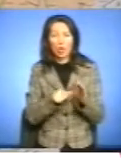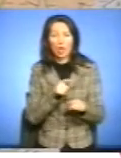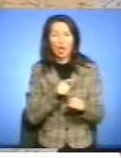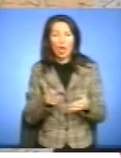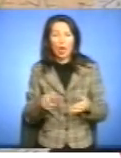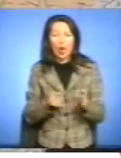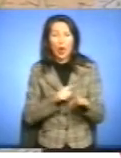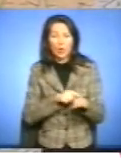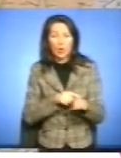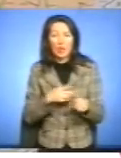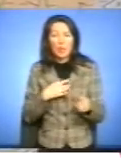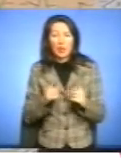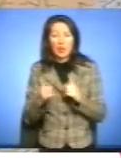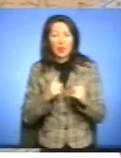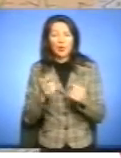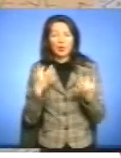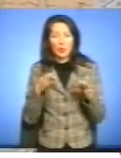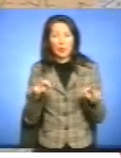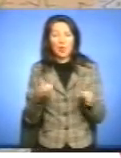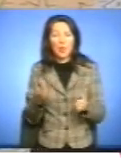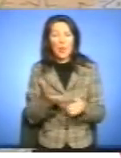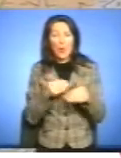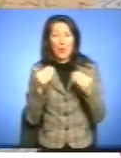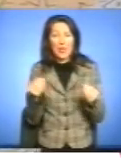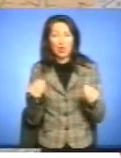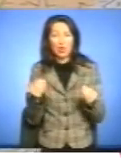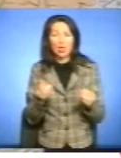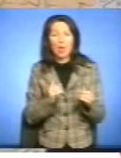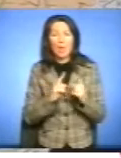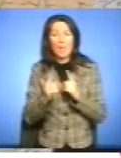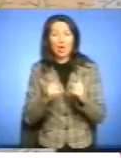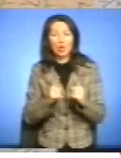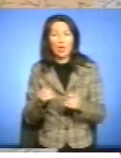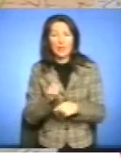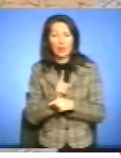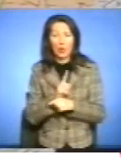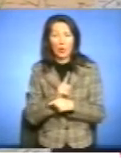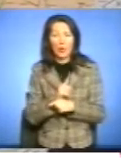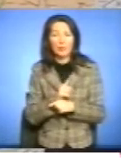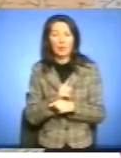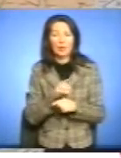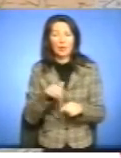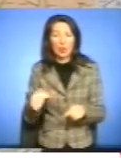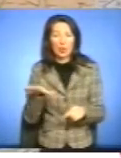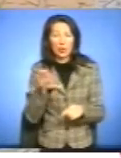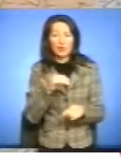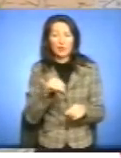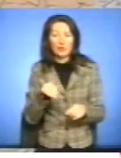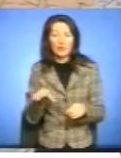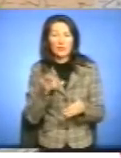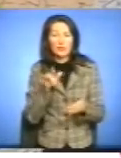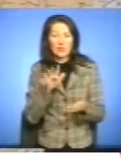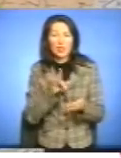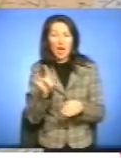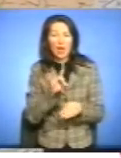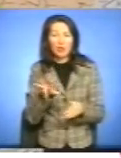з Тернополя. До 8-ї години ми пустили рух вже по територіальним дорогам до всіх районних центрів. На даний